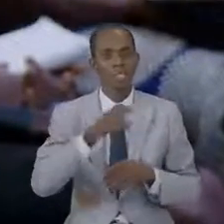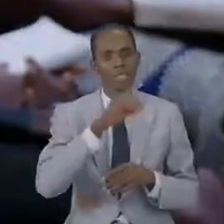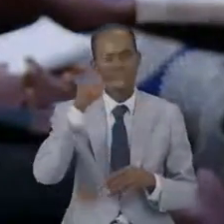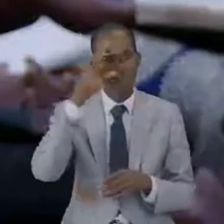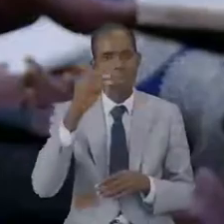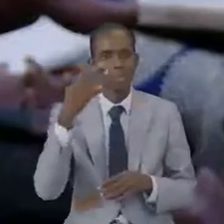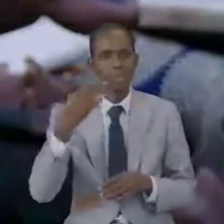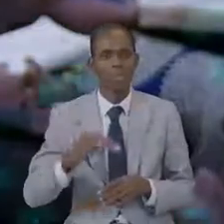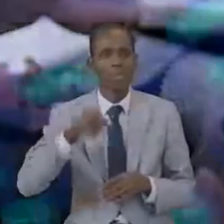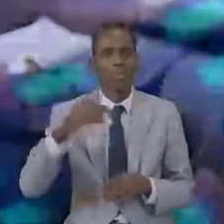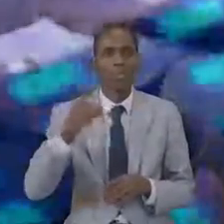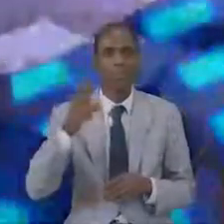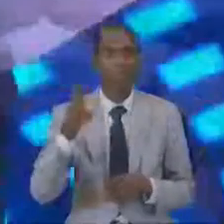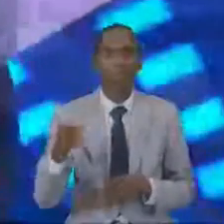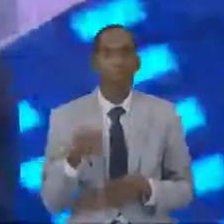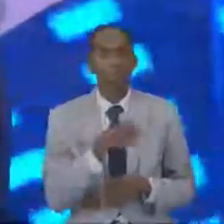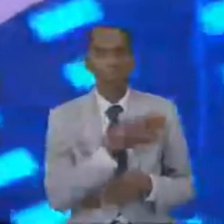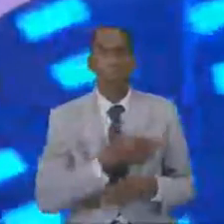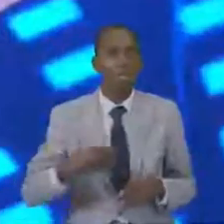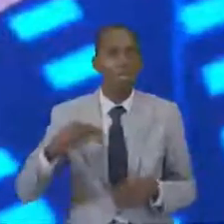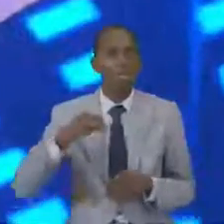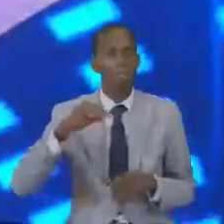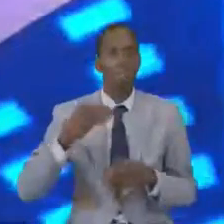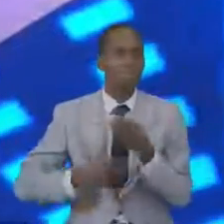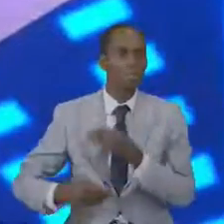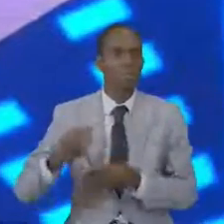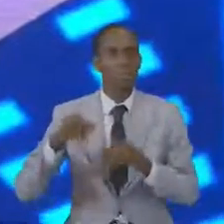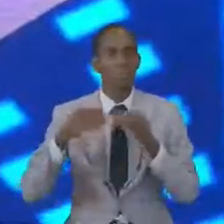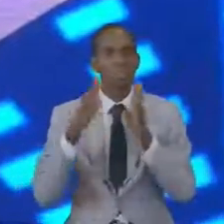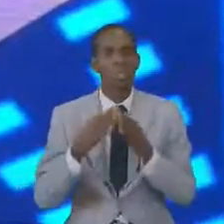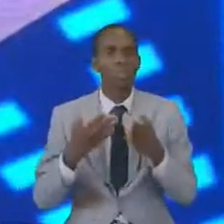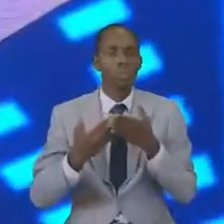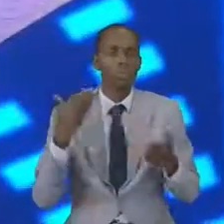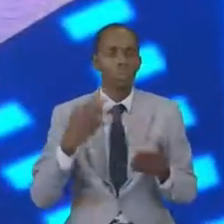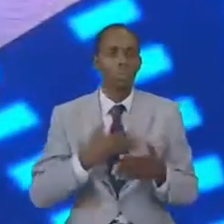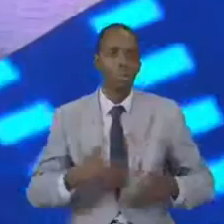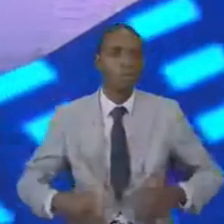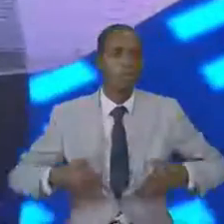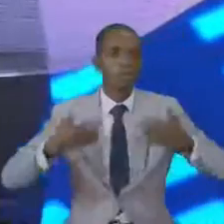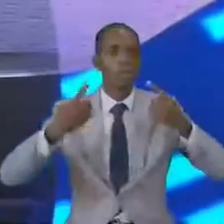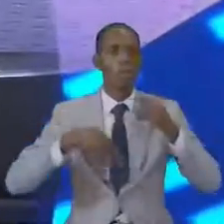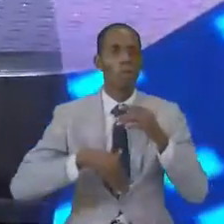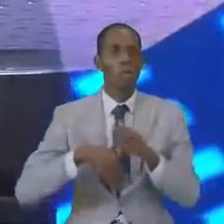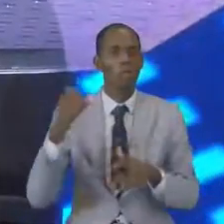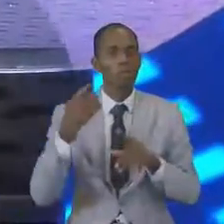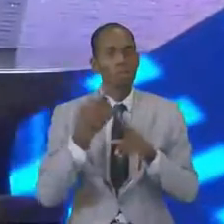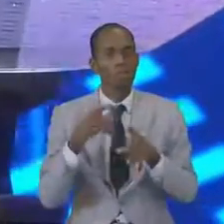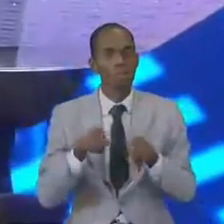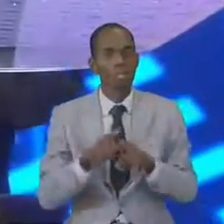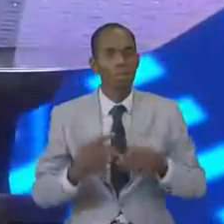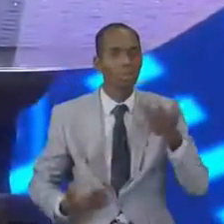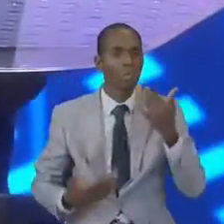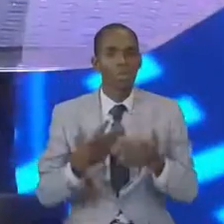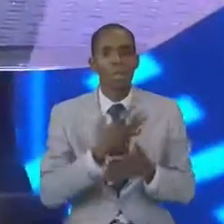de peur que ma colère n'éclate comme un feu et ne sont flammes sans